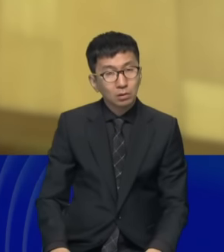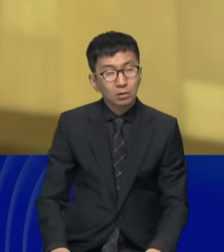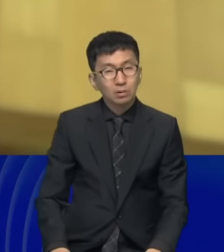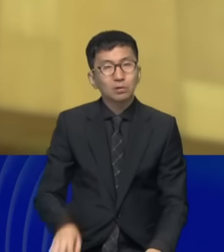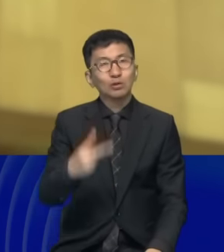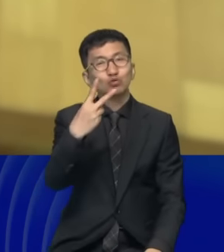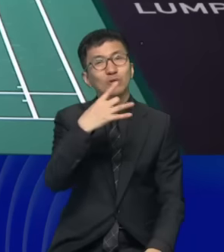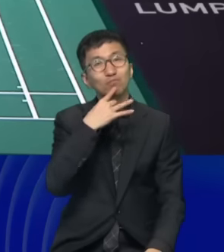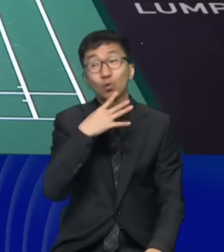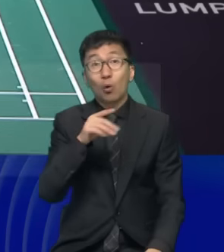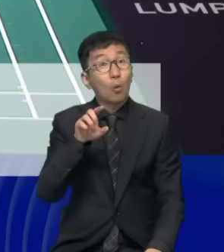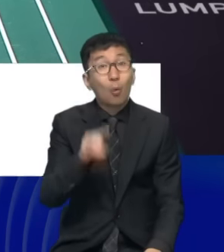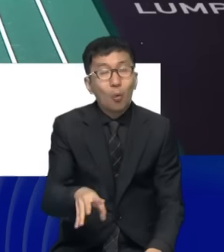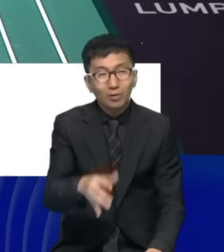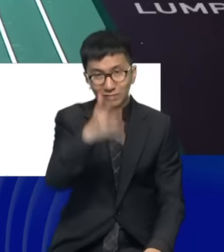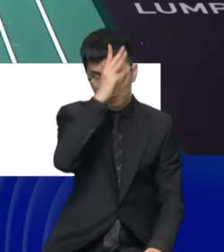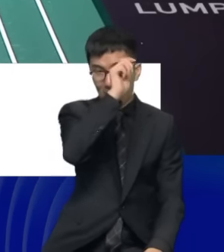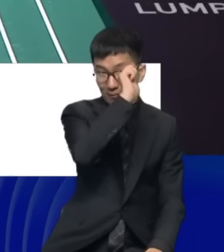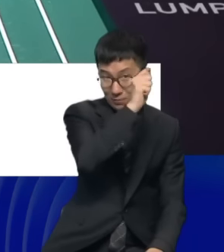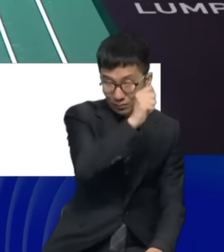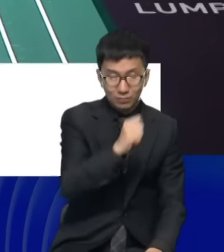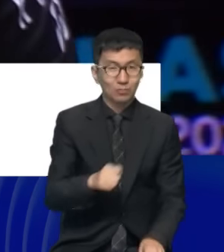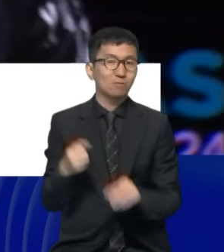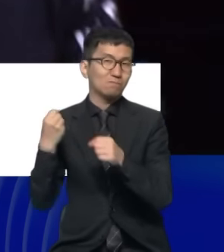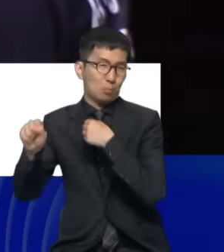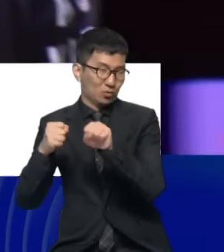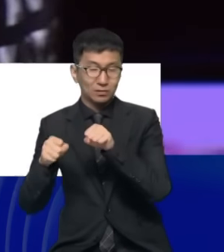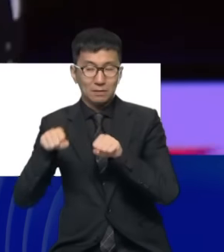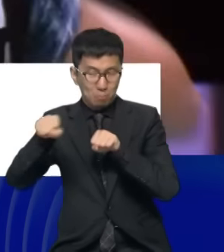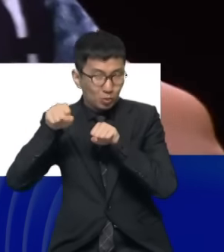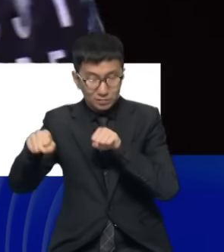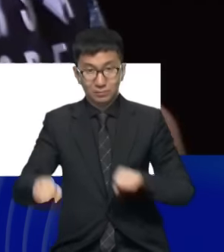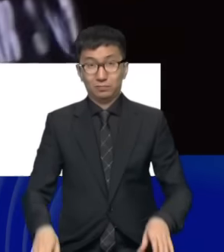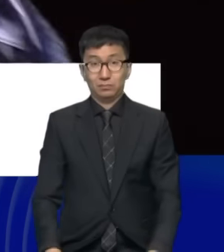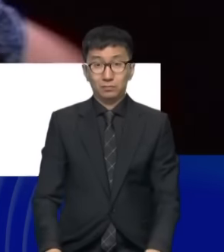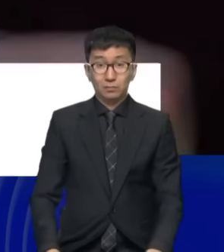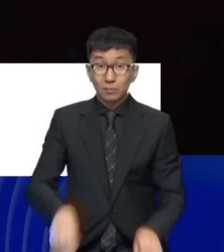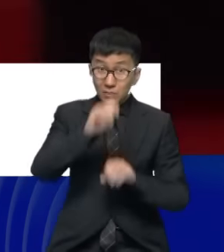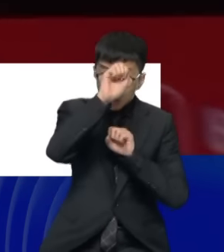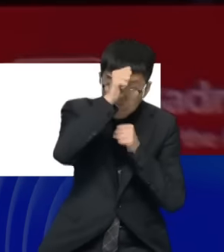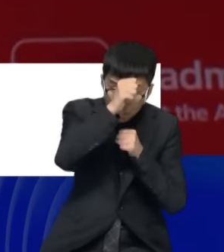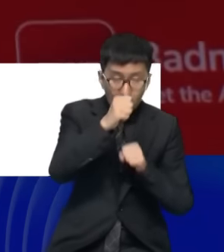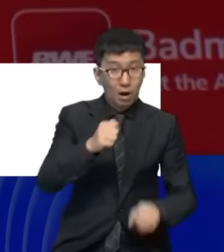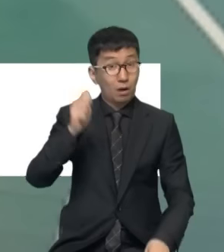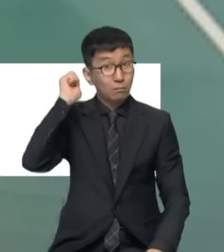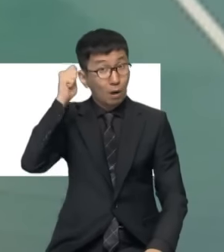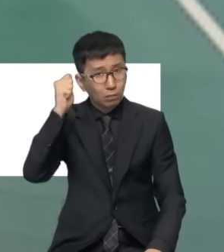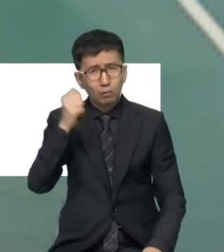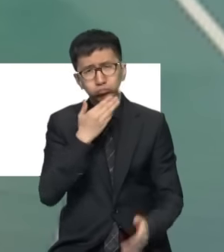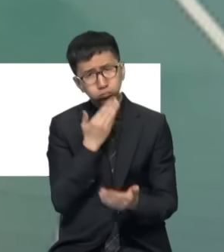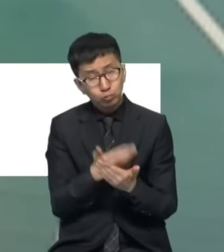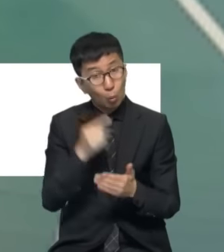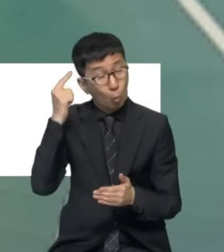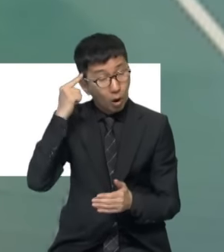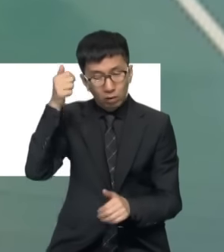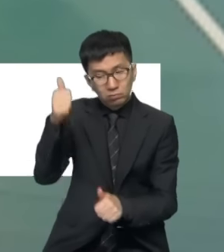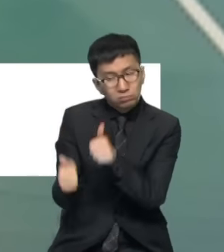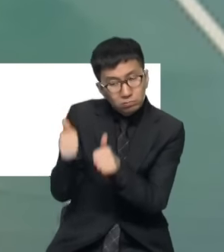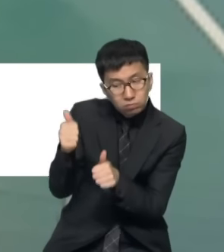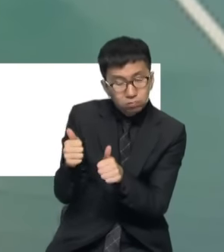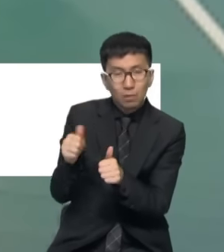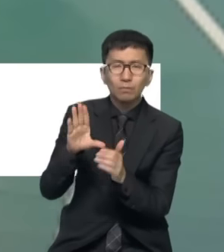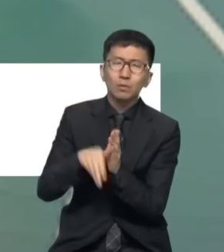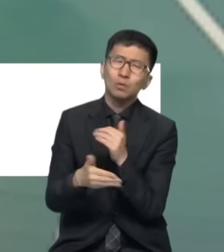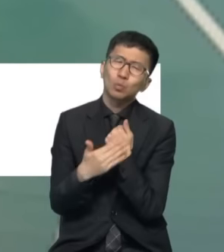복싱뿐입니다. 문체부는 이 신발과 라켓은 경기력에 직결되는 만큼 선수의 결정권을 존중하는 것이 중요하다